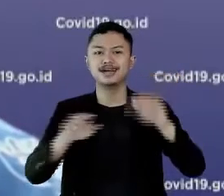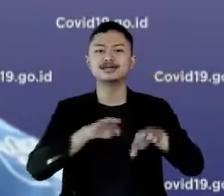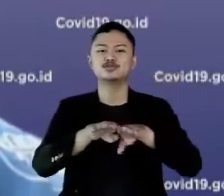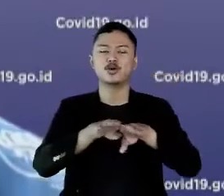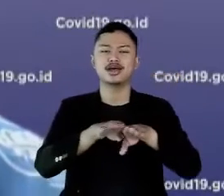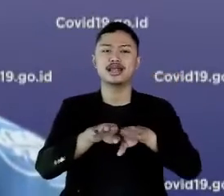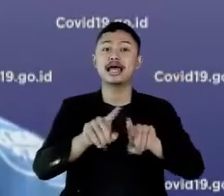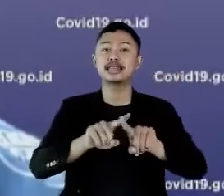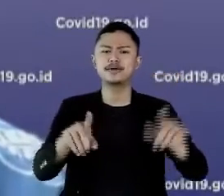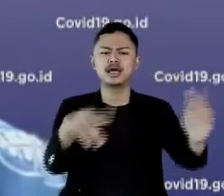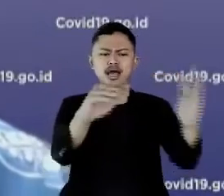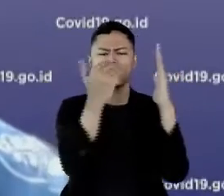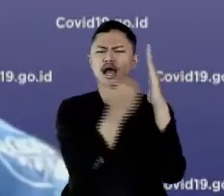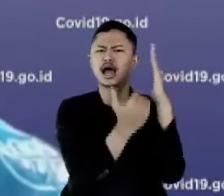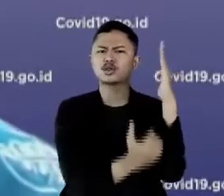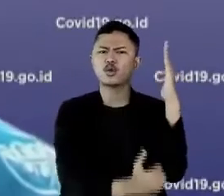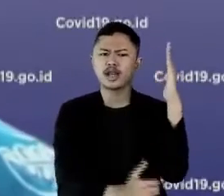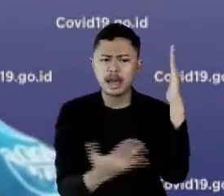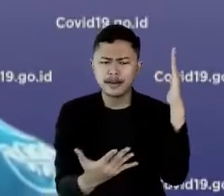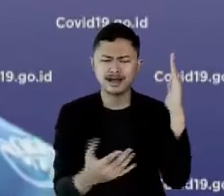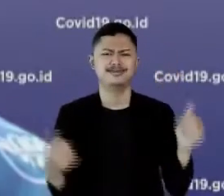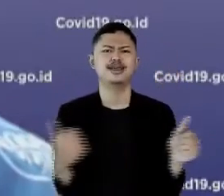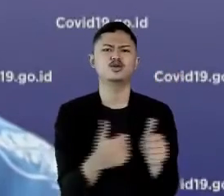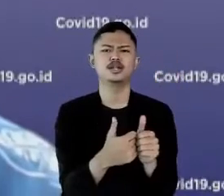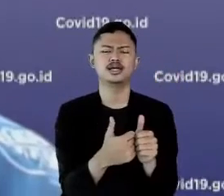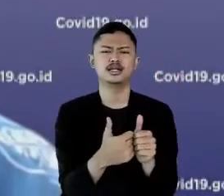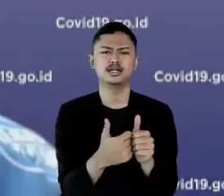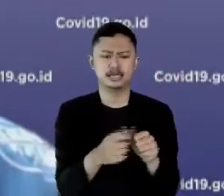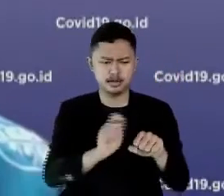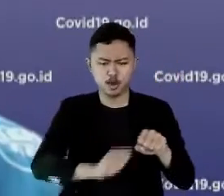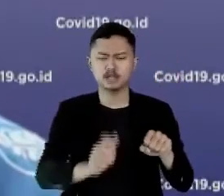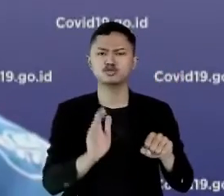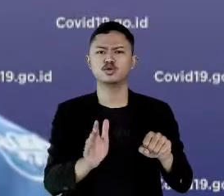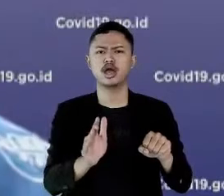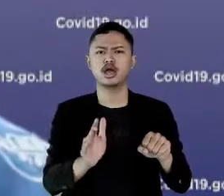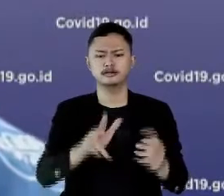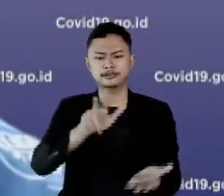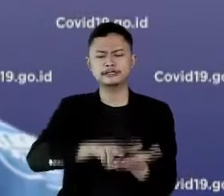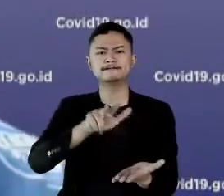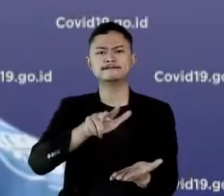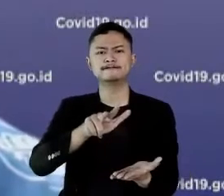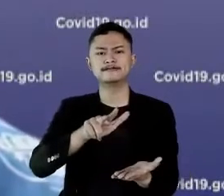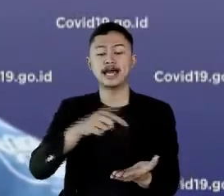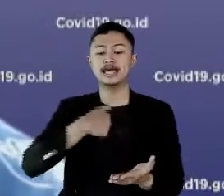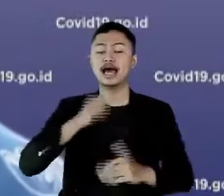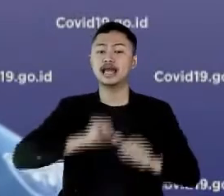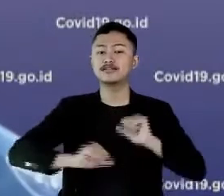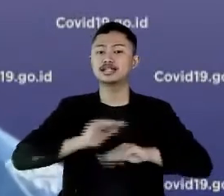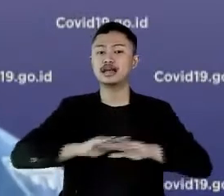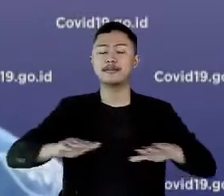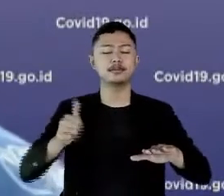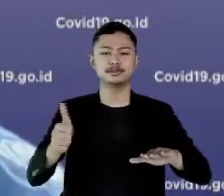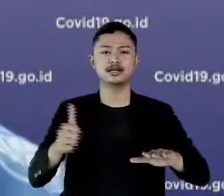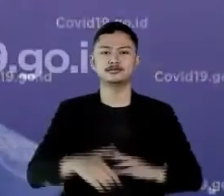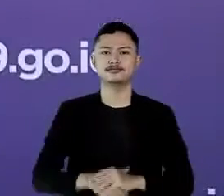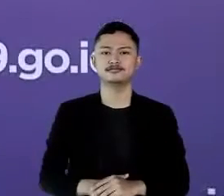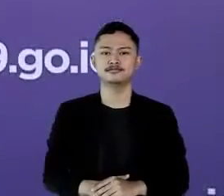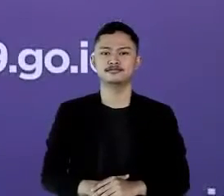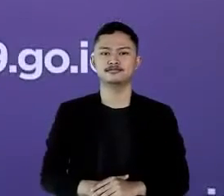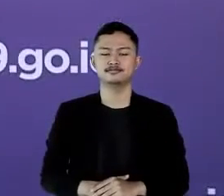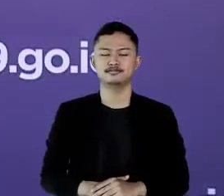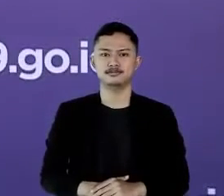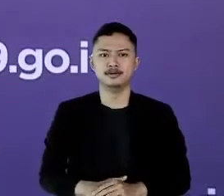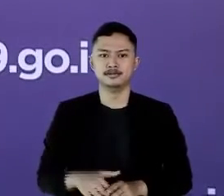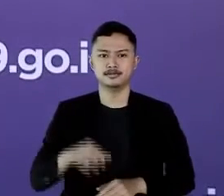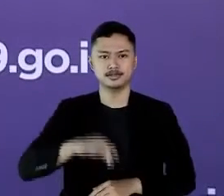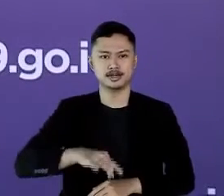kita ikuti aturan-aturan yang sudah dibuat supaya kita bisa beraktivitas dengan aman. Gitu. Baik, saya kembali ke Pak Diki.